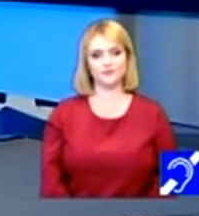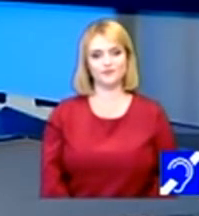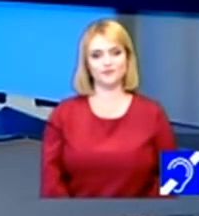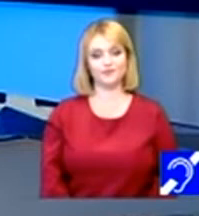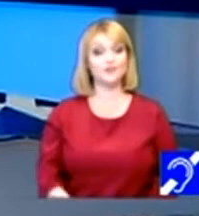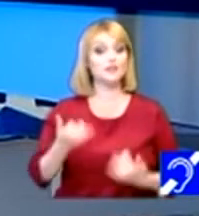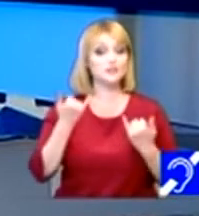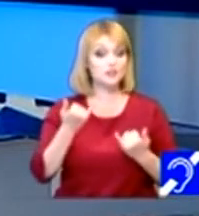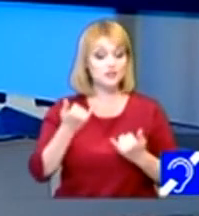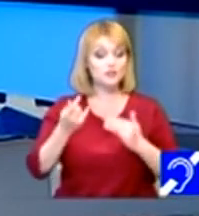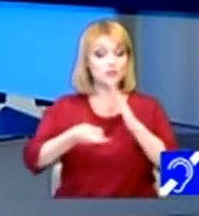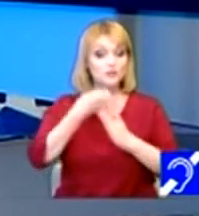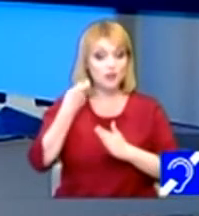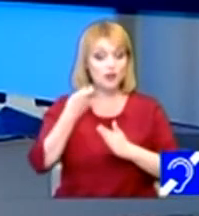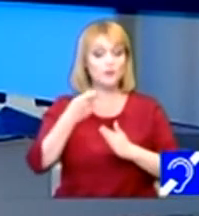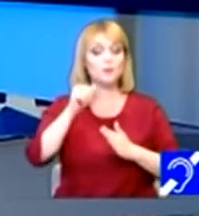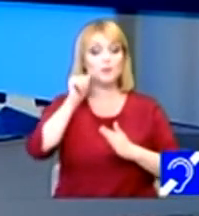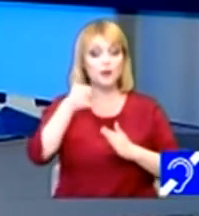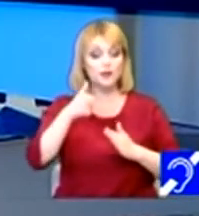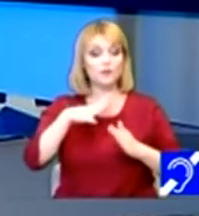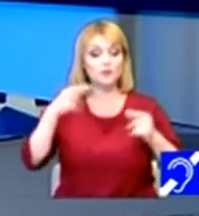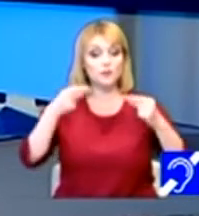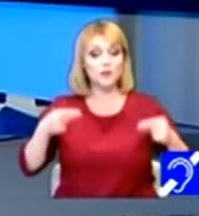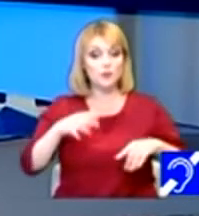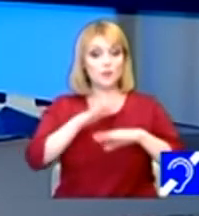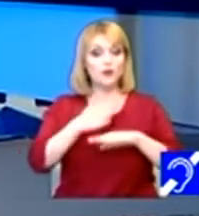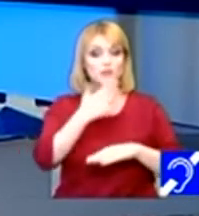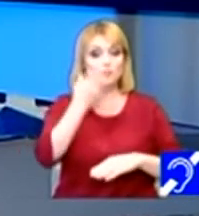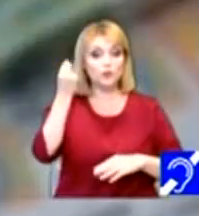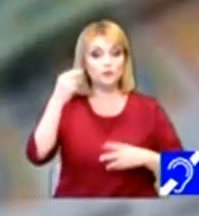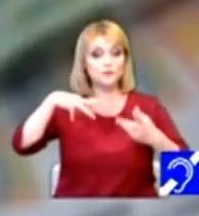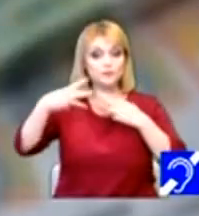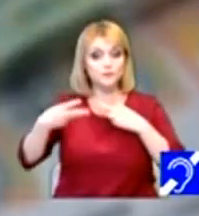Să vedem acum cotațiile valutare stabilite pentru mâine de Banca Națională a Moldovei.